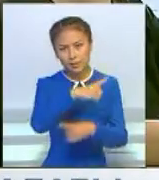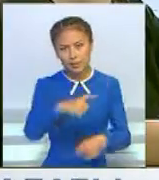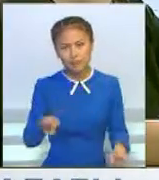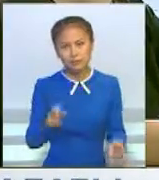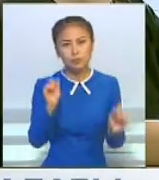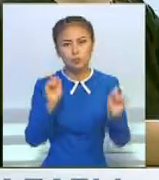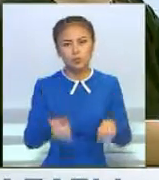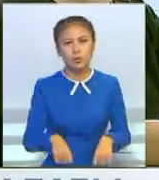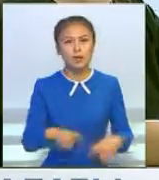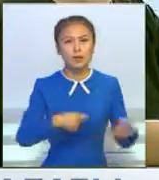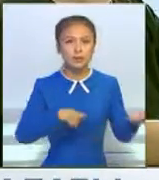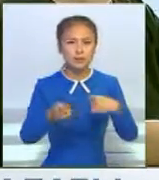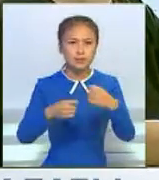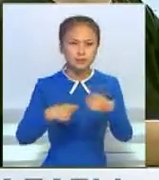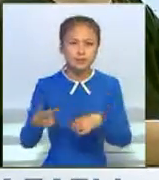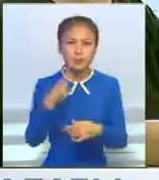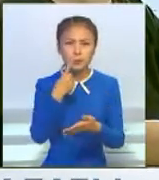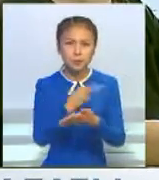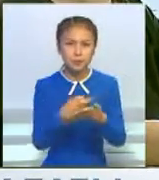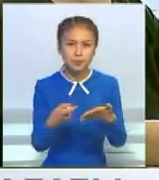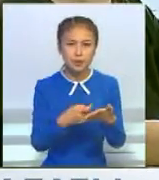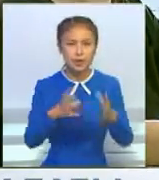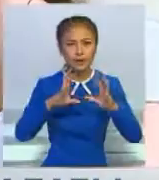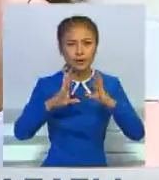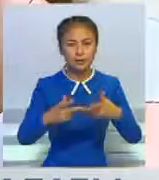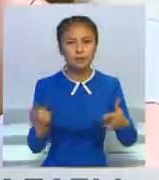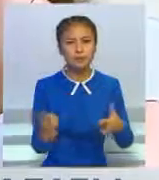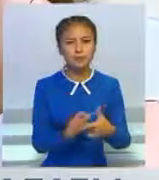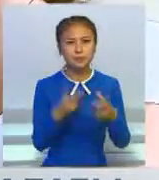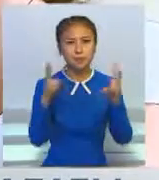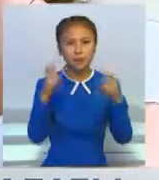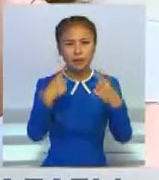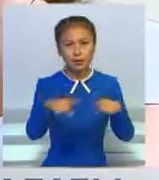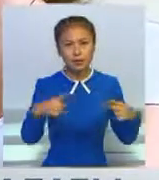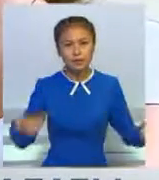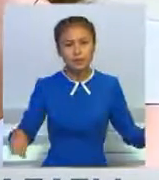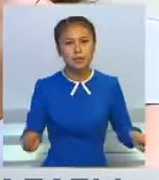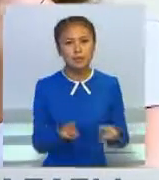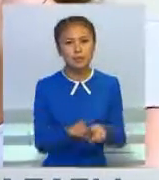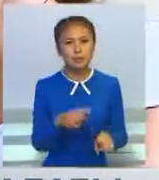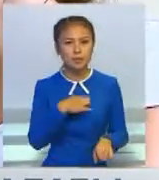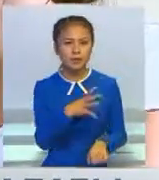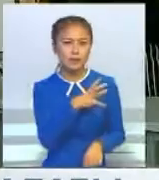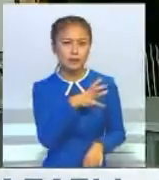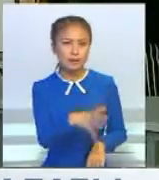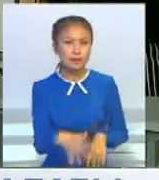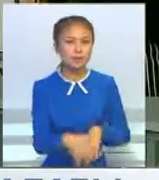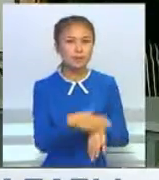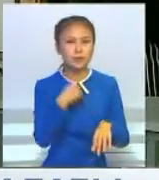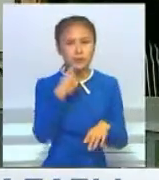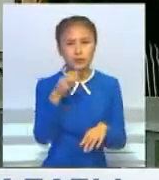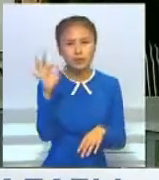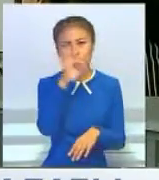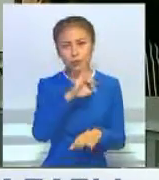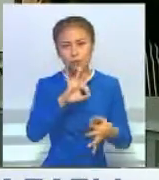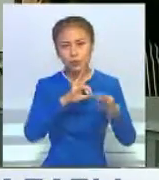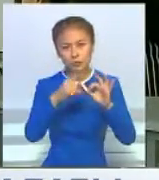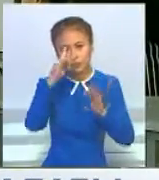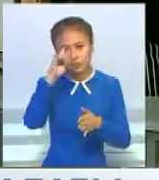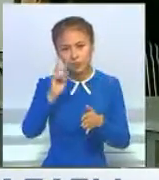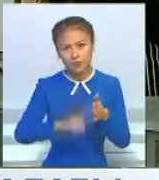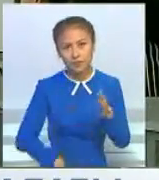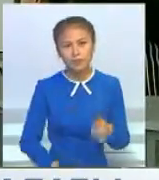алмаса алады. Латын графикасы халықаралық сипат алып, өзге елдерде біздің бай көркем тілімізді танытуға мүмкіндік